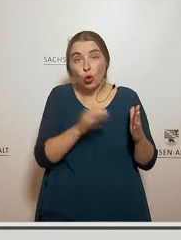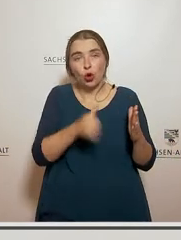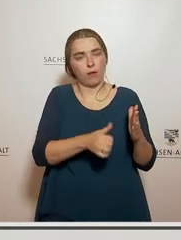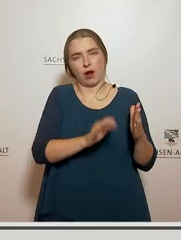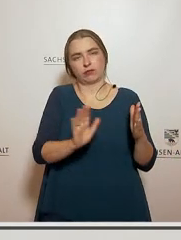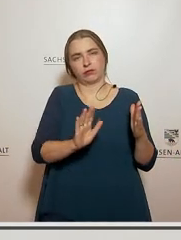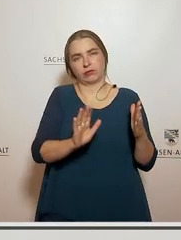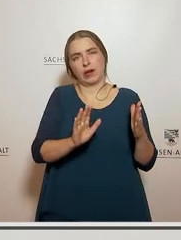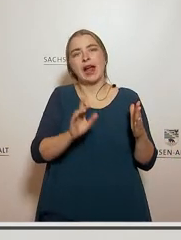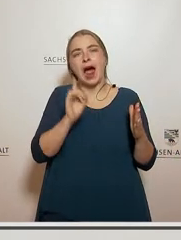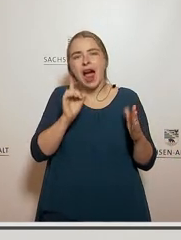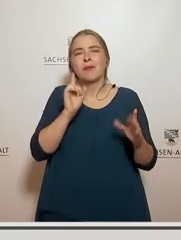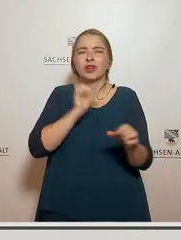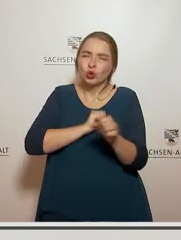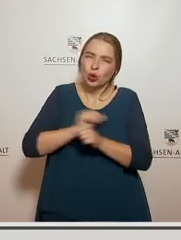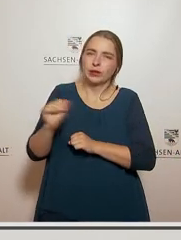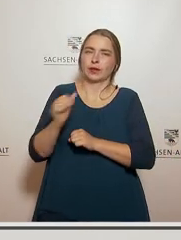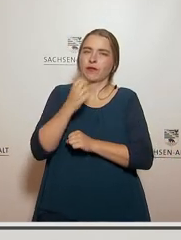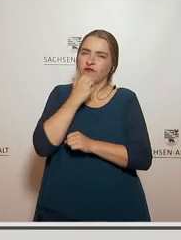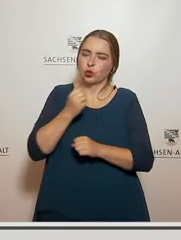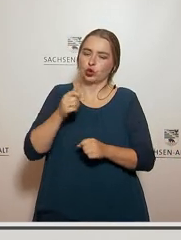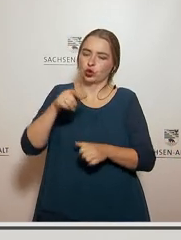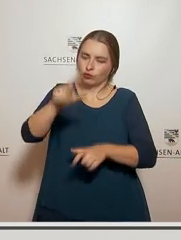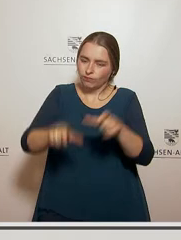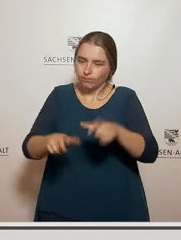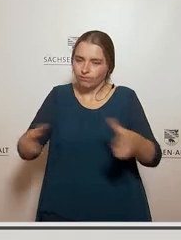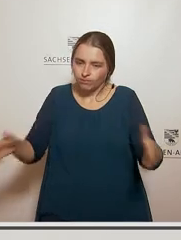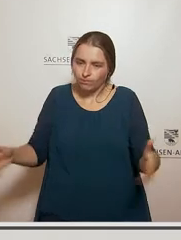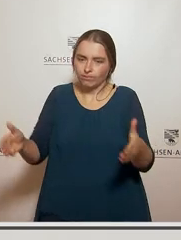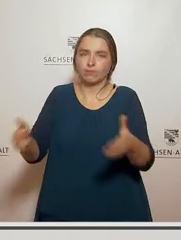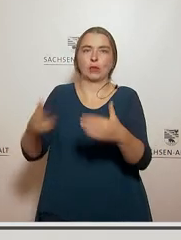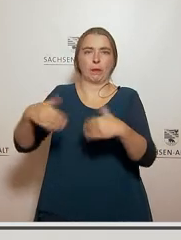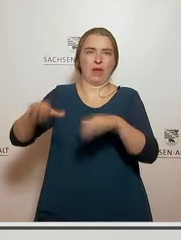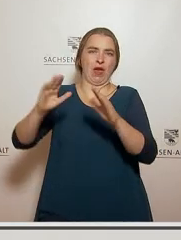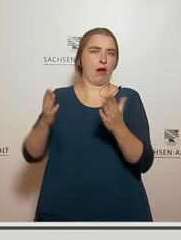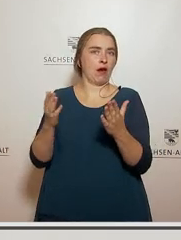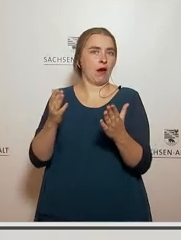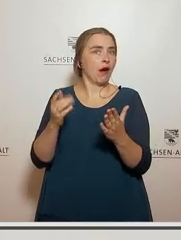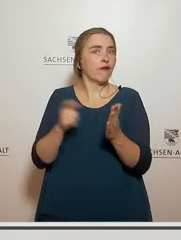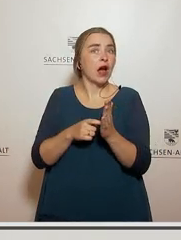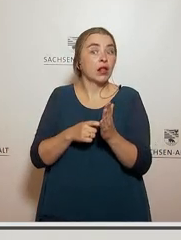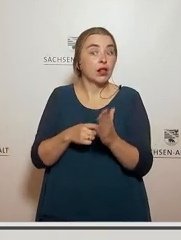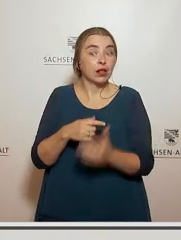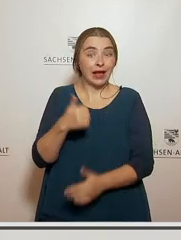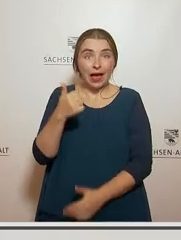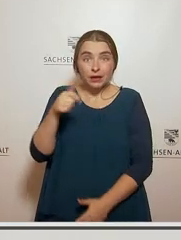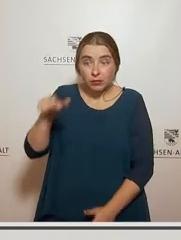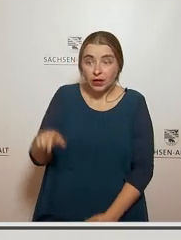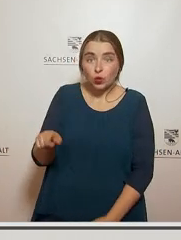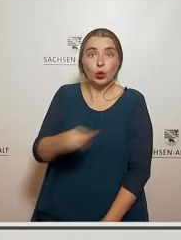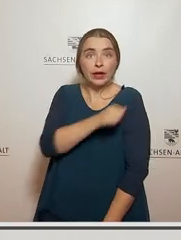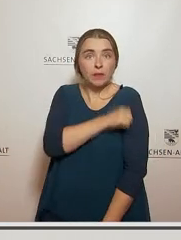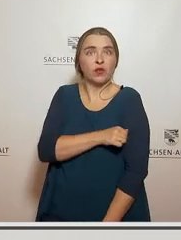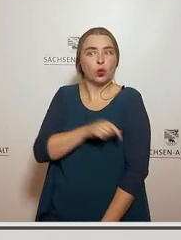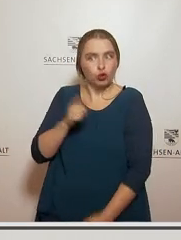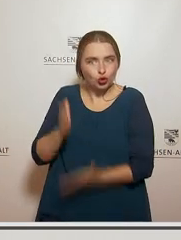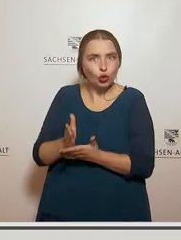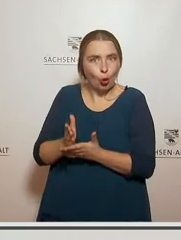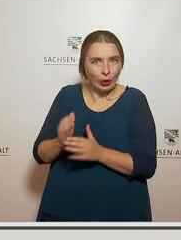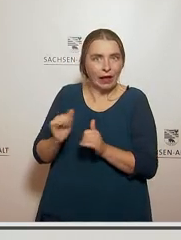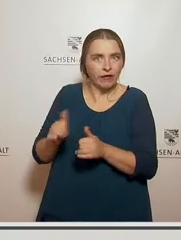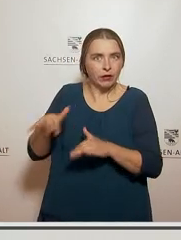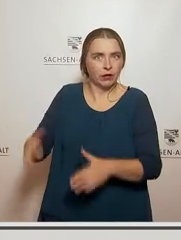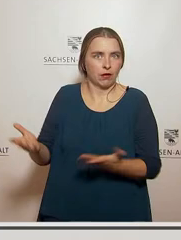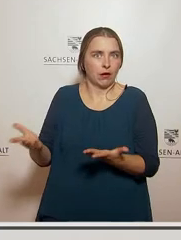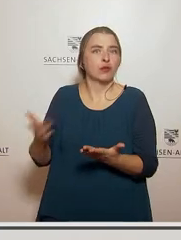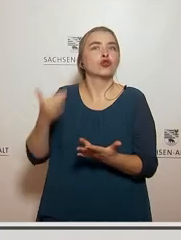trotzdem weitergehen. Ich finde, jede Impfung hilft, nochmal auf den Bereich 80%, 85%